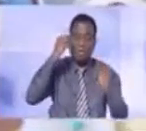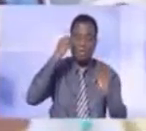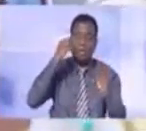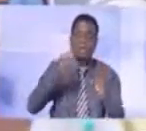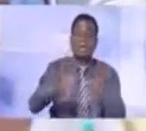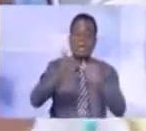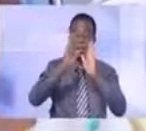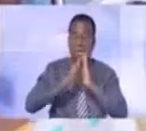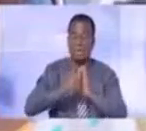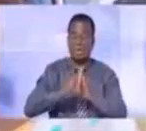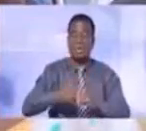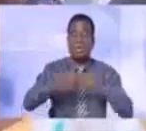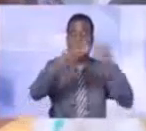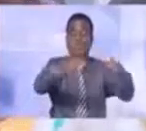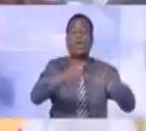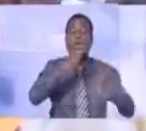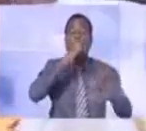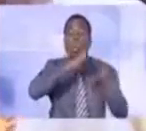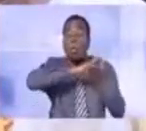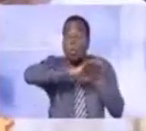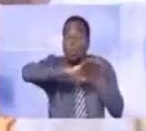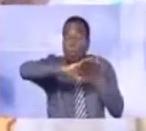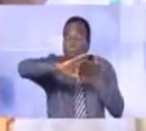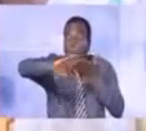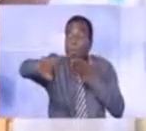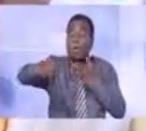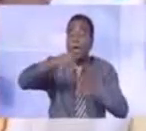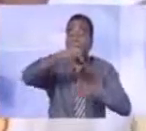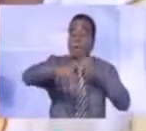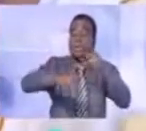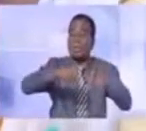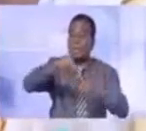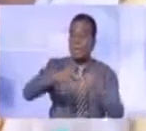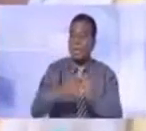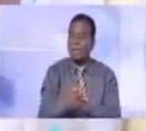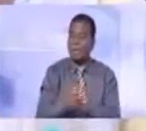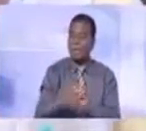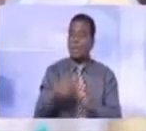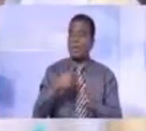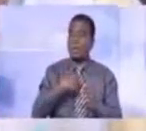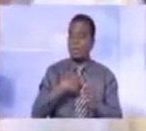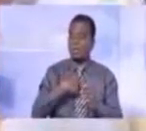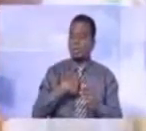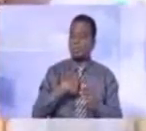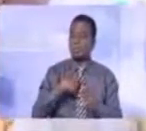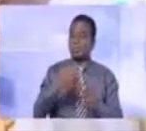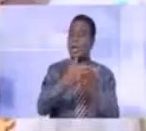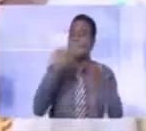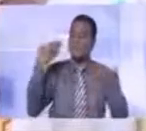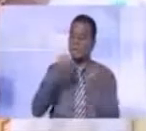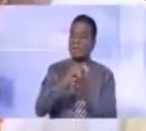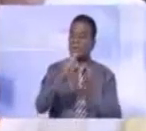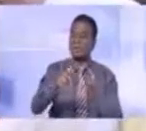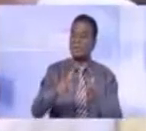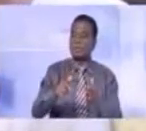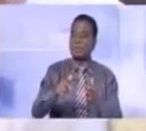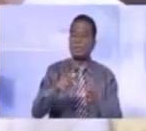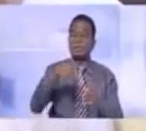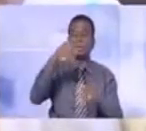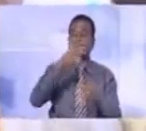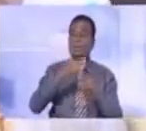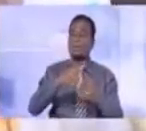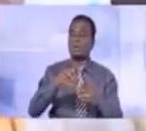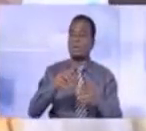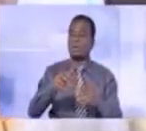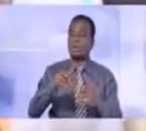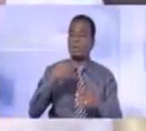ce village à l'eau. Et je crois que ça sera fait dans les mois, dans les mois à venir, bien sûr. Mais avant ça, il fallait vivre parce